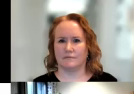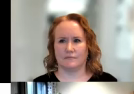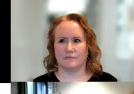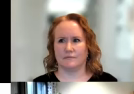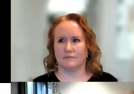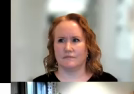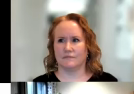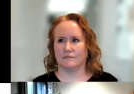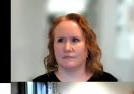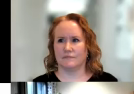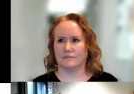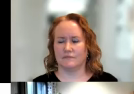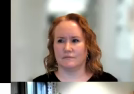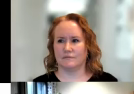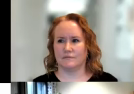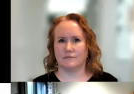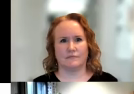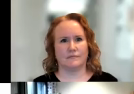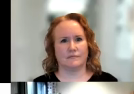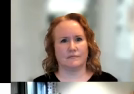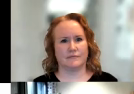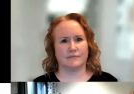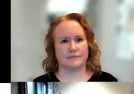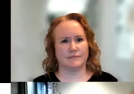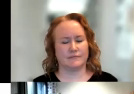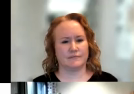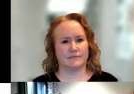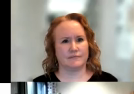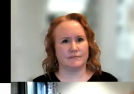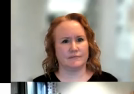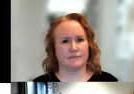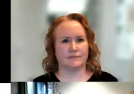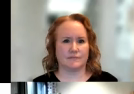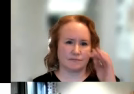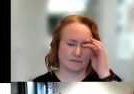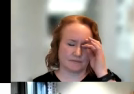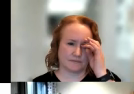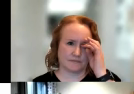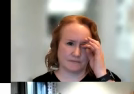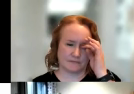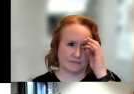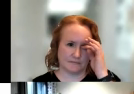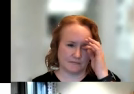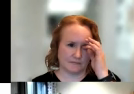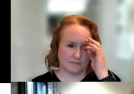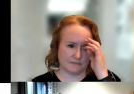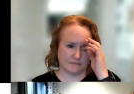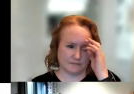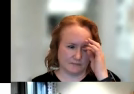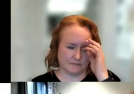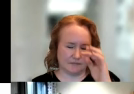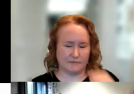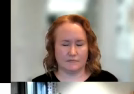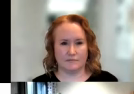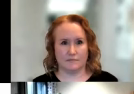Spørsmålsoppsettet og eksempel er likt for alle krav. Og vi kommer ikke til å anbefale at en virksomhet